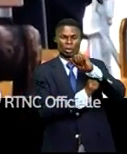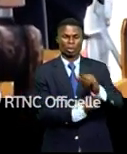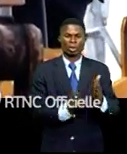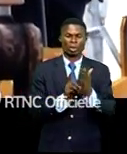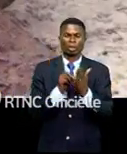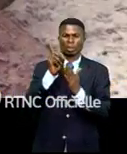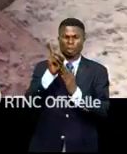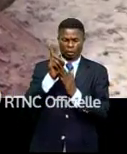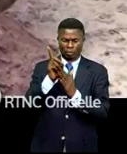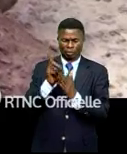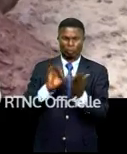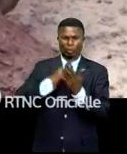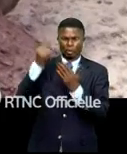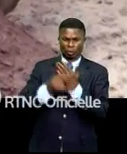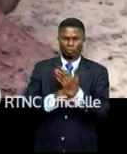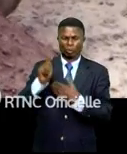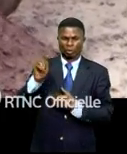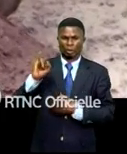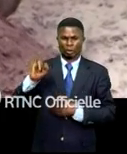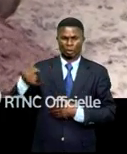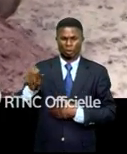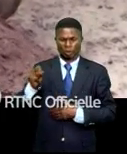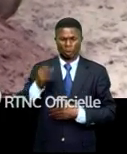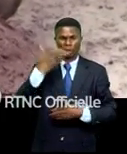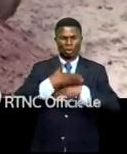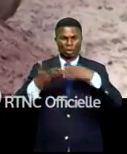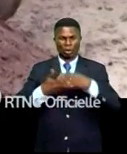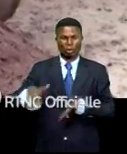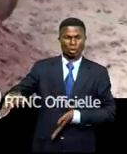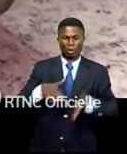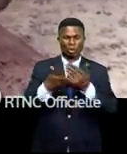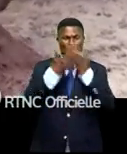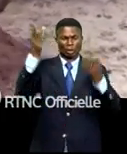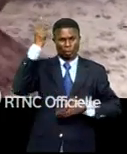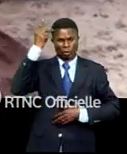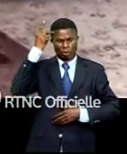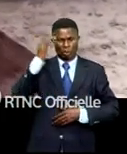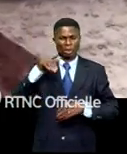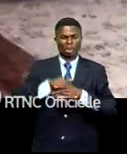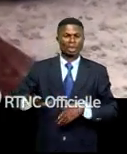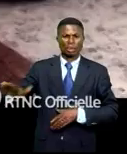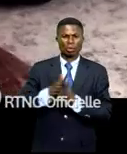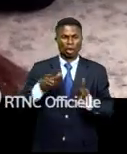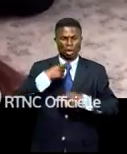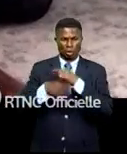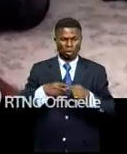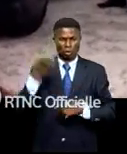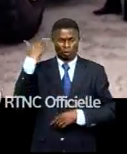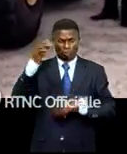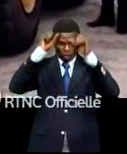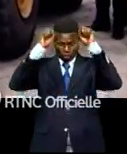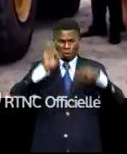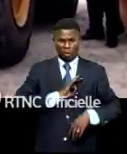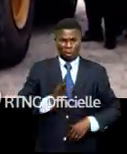un projet pilote dénommé Tchilé-Gilou pour la réhabilitation et la modernisation des voies urbaines à travers le pays. Lancé il y a peu, le chef de